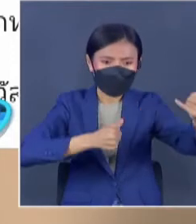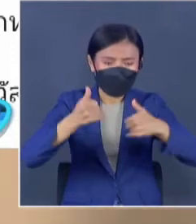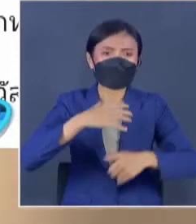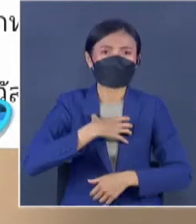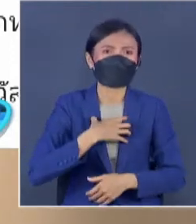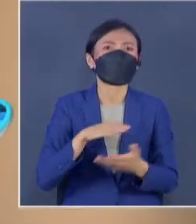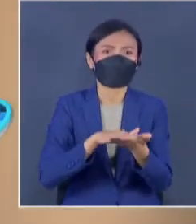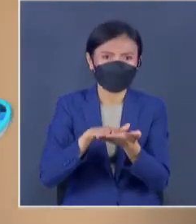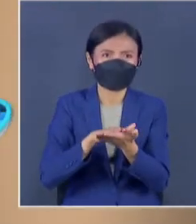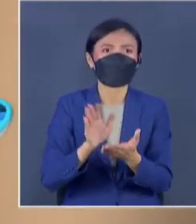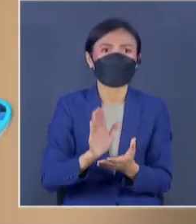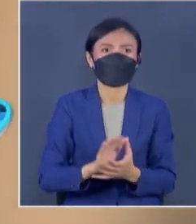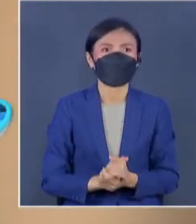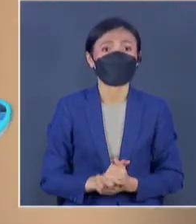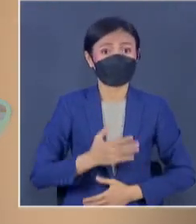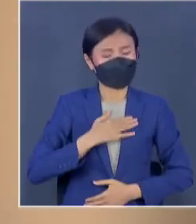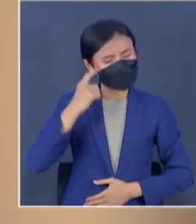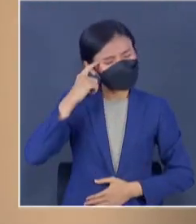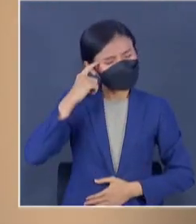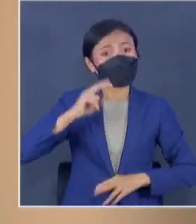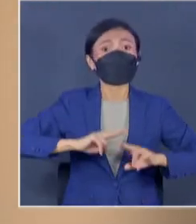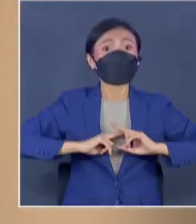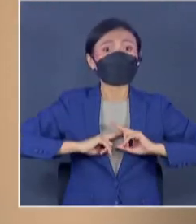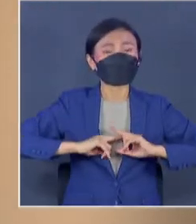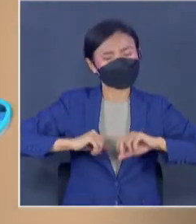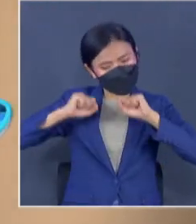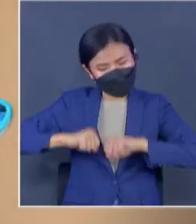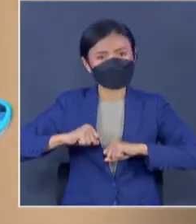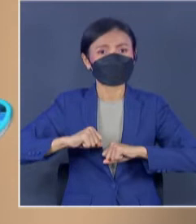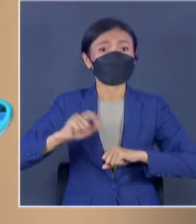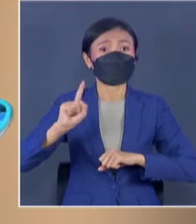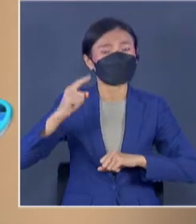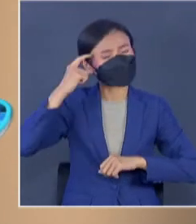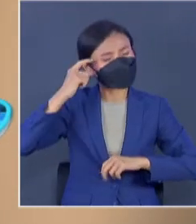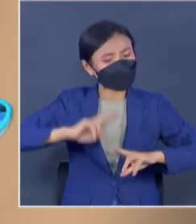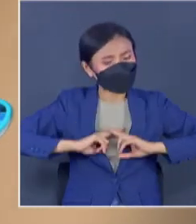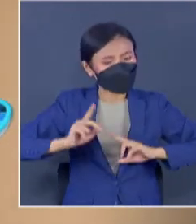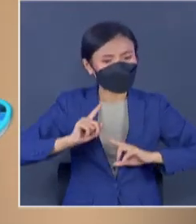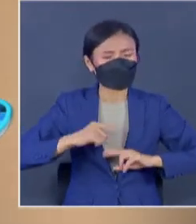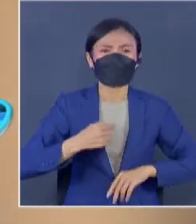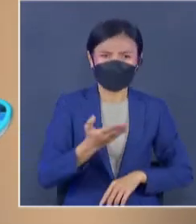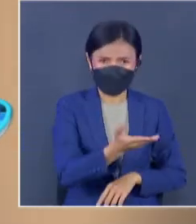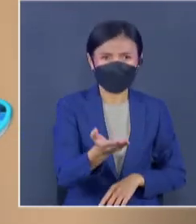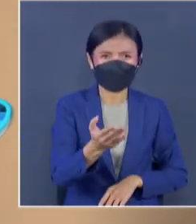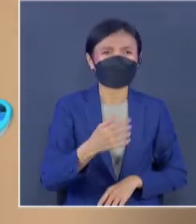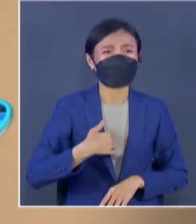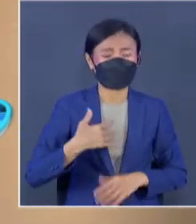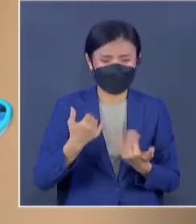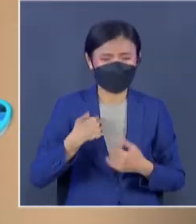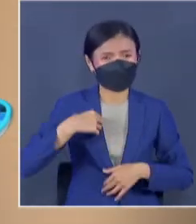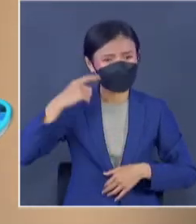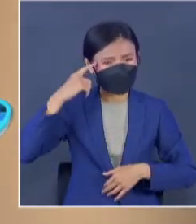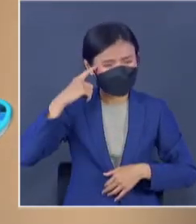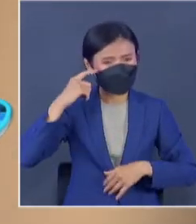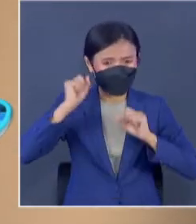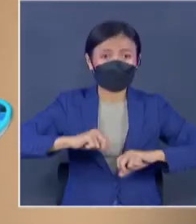ค่ะ มะตูมก็เลยตัดสินใจครับว่าจะขอยกเลิกการมาร่ว